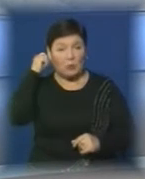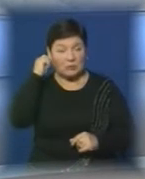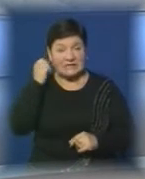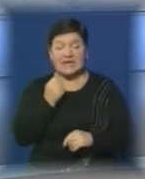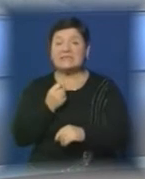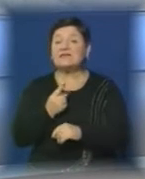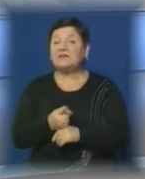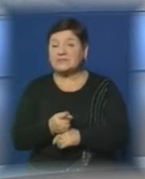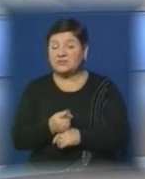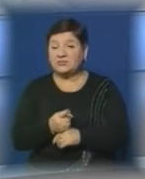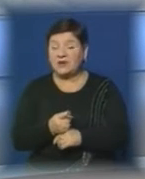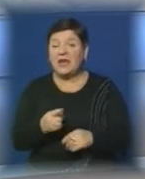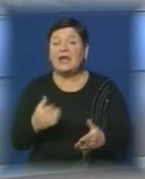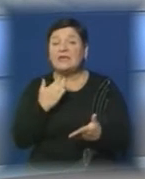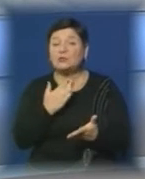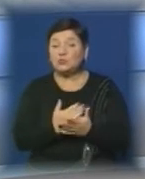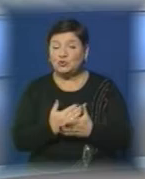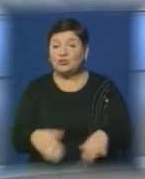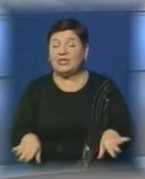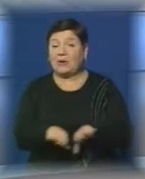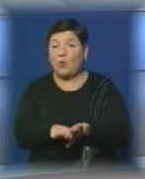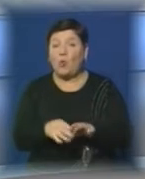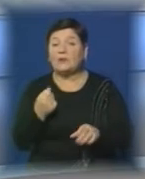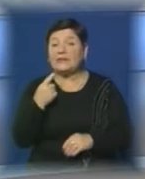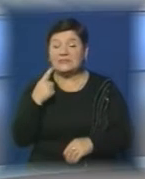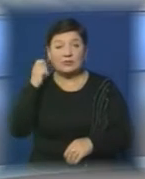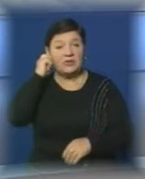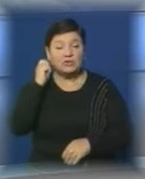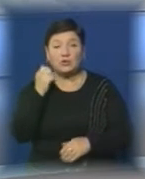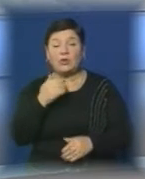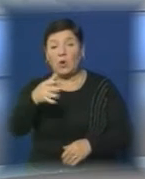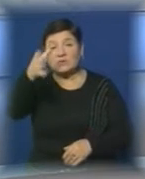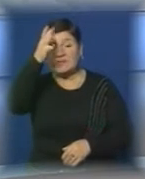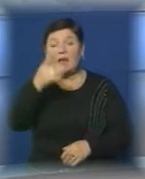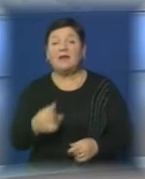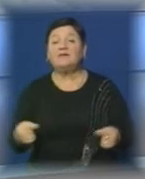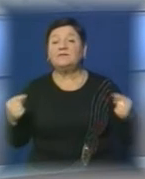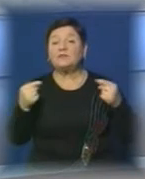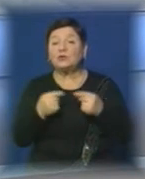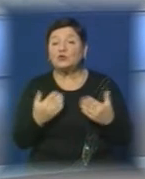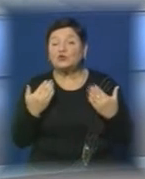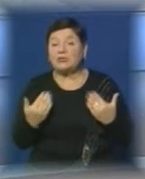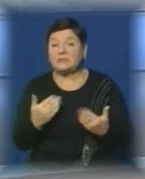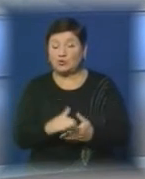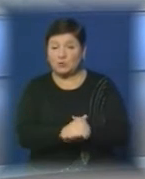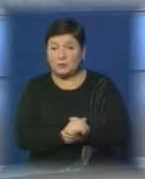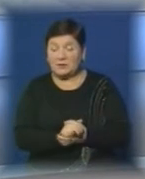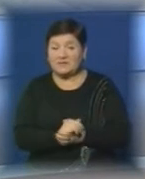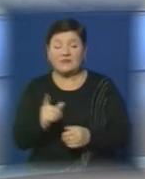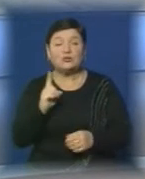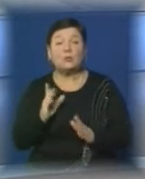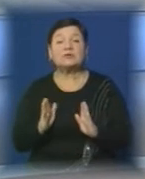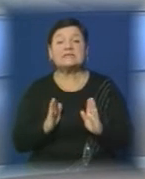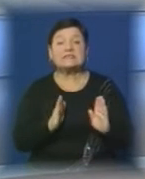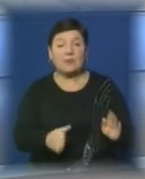визначенням авторів, модель існуючої в Україні 11-річної освіти не відповідає потребам сучасного суспільства. Що про